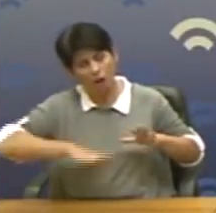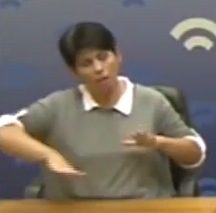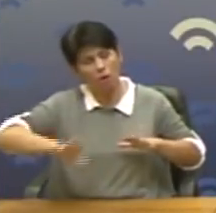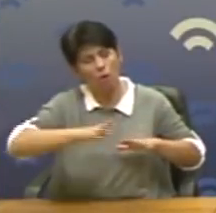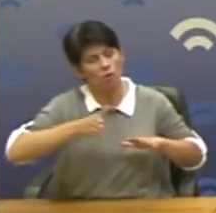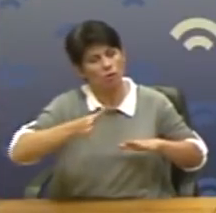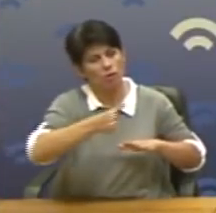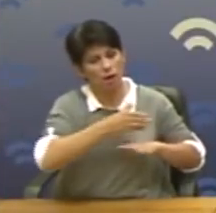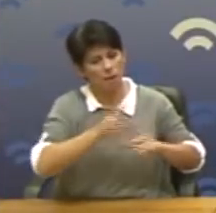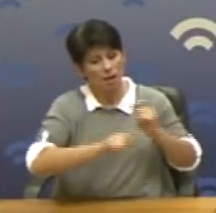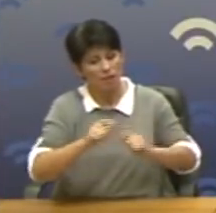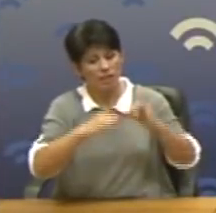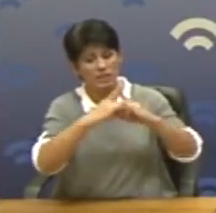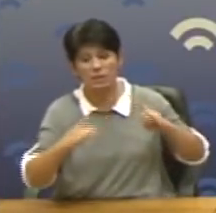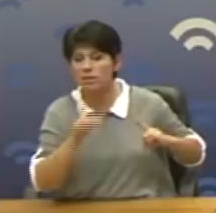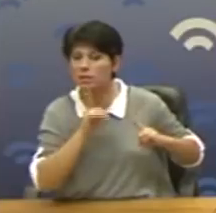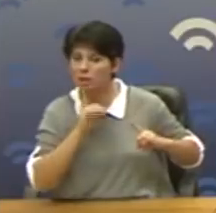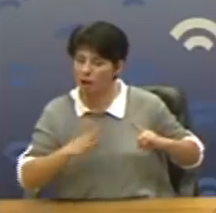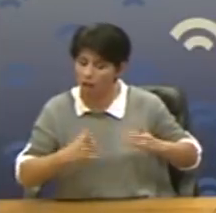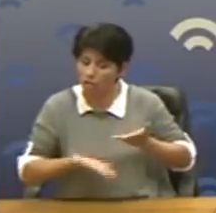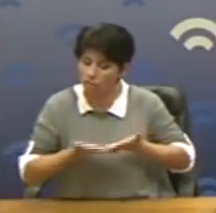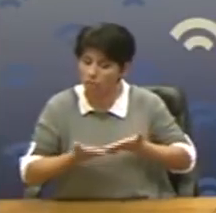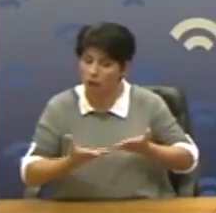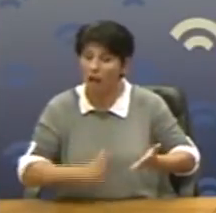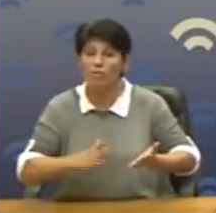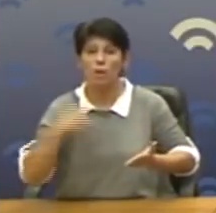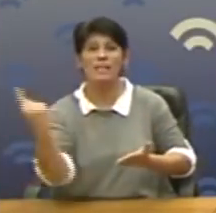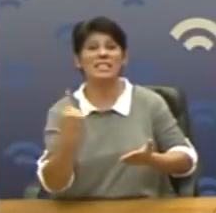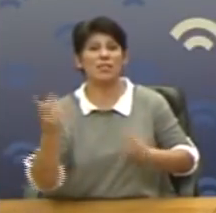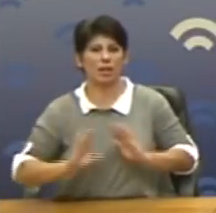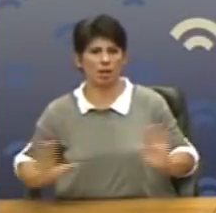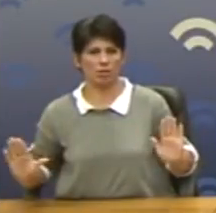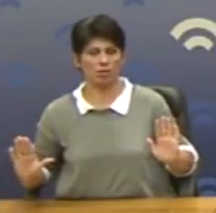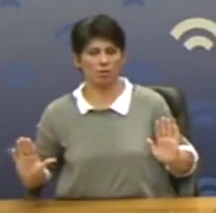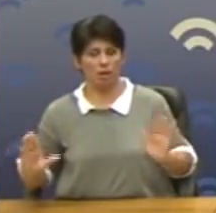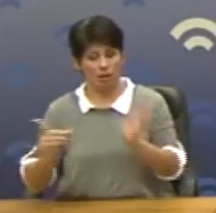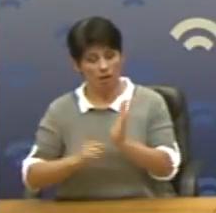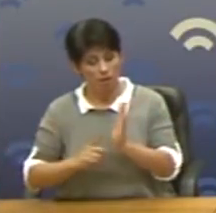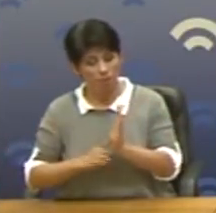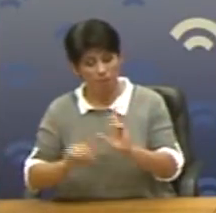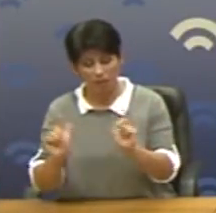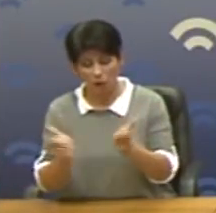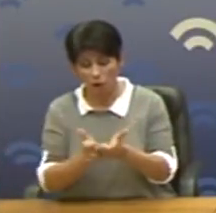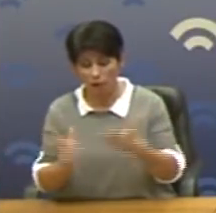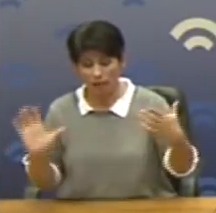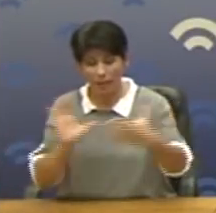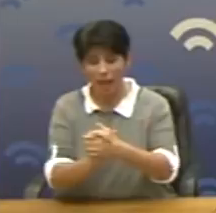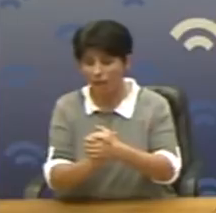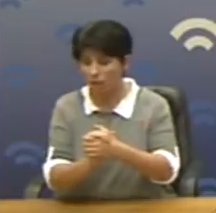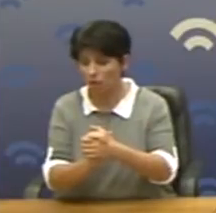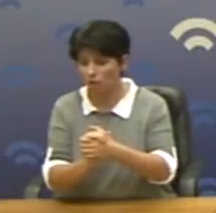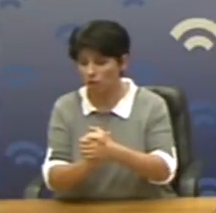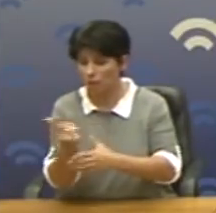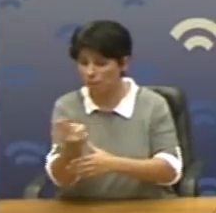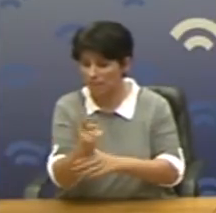πραγματικού προορισμού. Για να προχωρήσουν χωρίς καθυστέρηση και όλες οι οικογενειακές επανενώσεις, για να